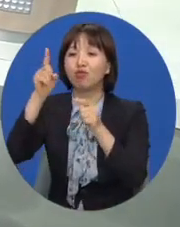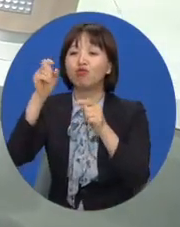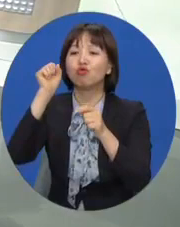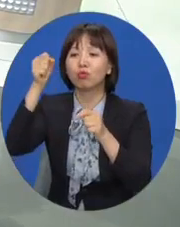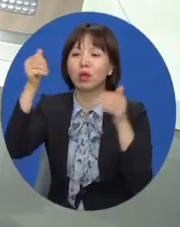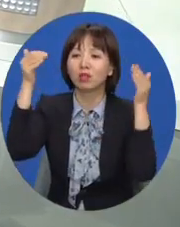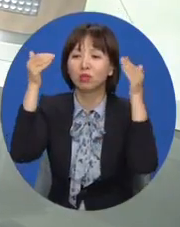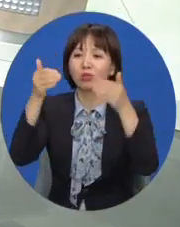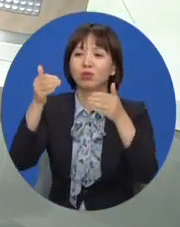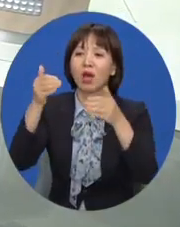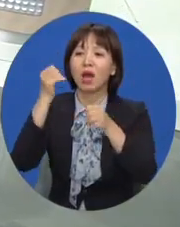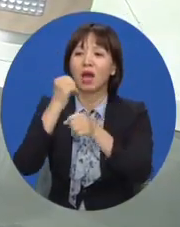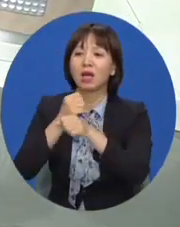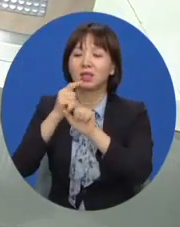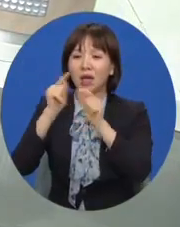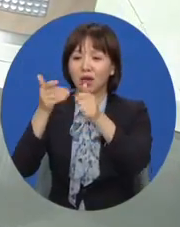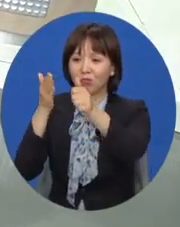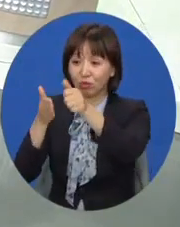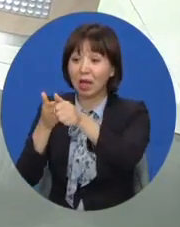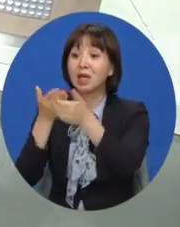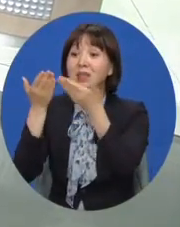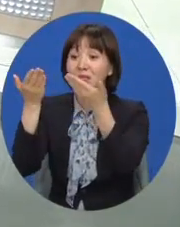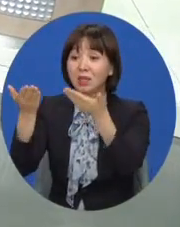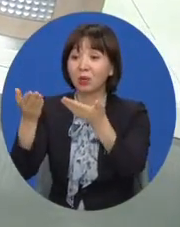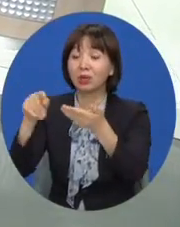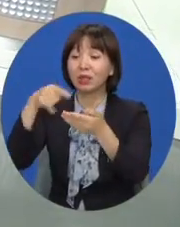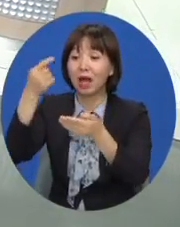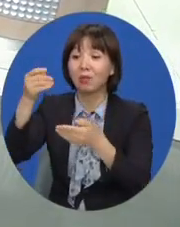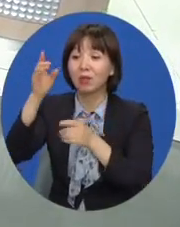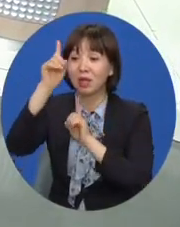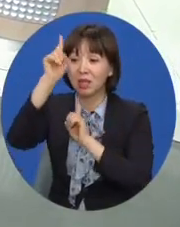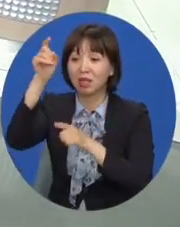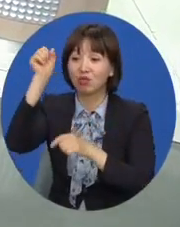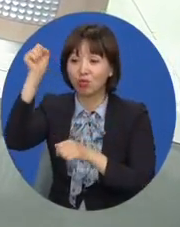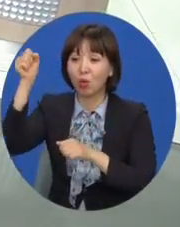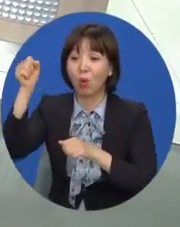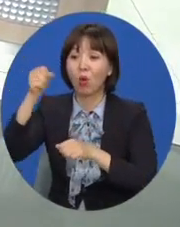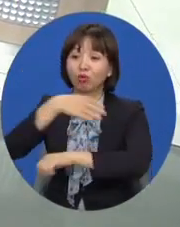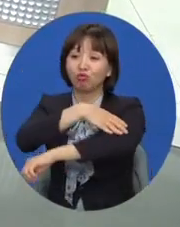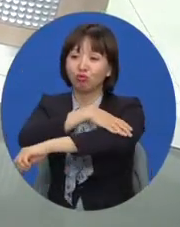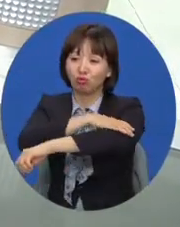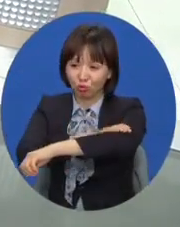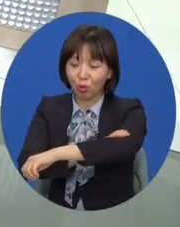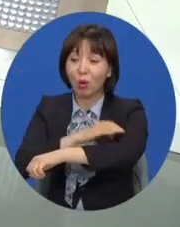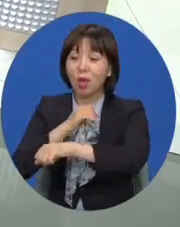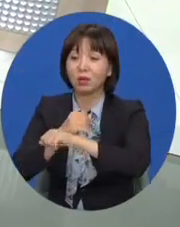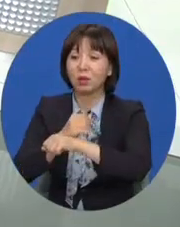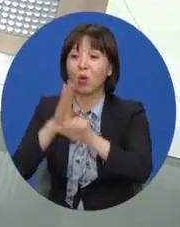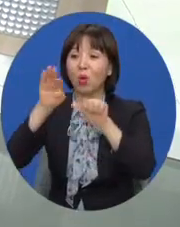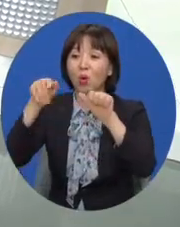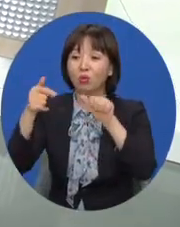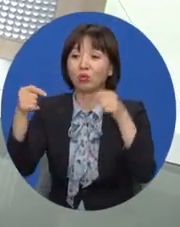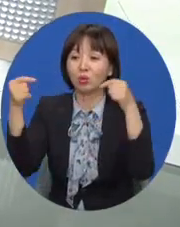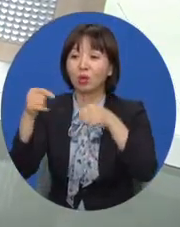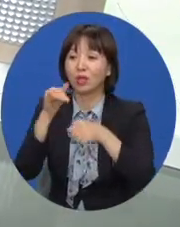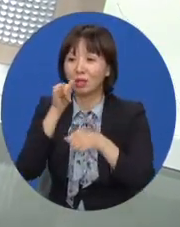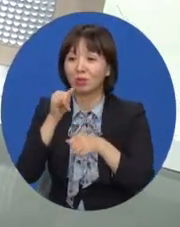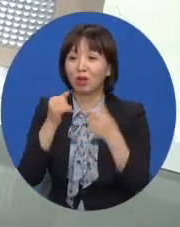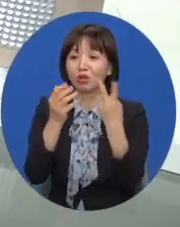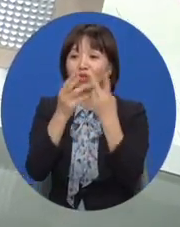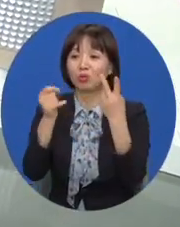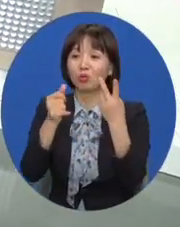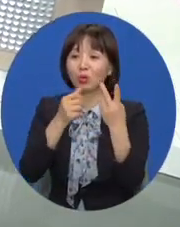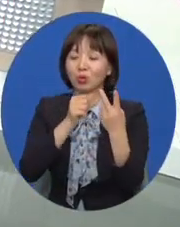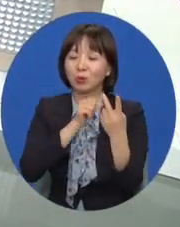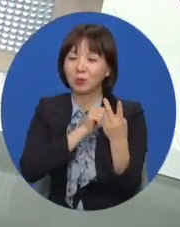조심을 네. 해주시기를 다시 한번 부탁을 드리겠고요. 이어서 이근규 후보 주도로 5분 동안의 토론이 진행되겠습니다. 네, 두 분 좀 자중해